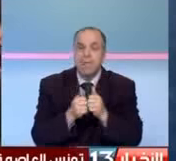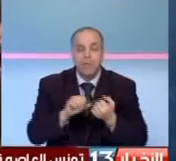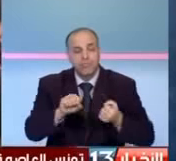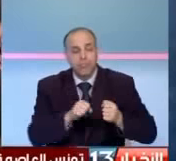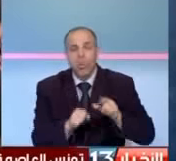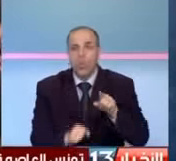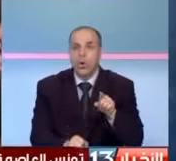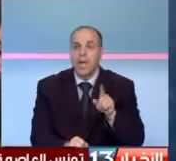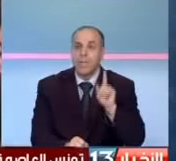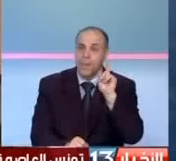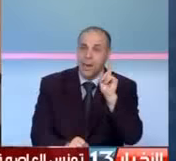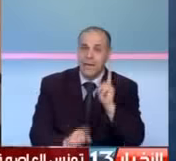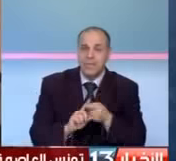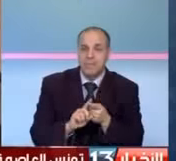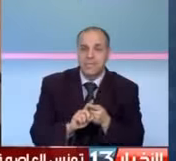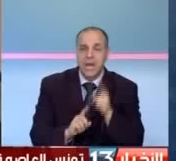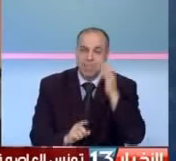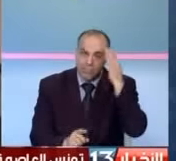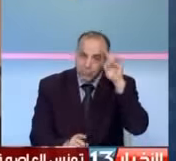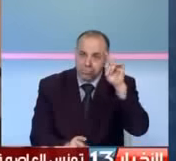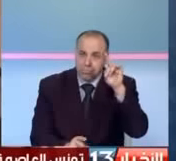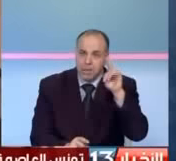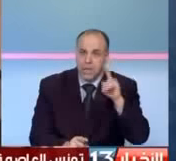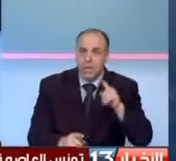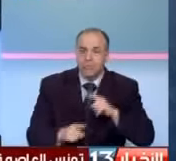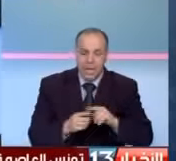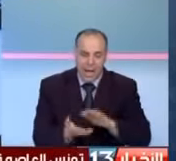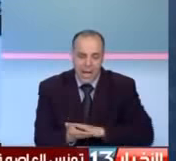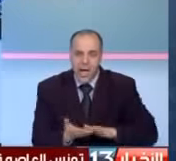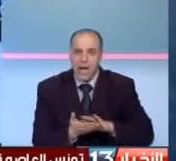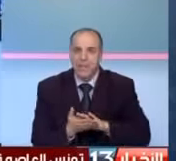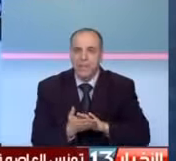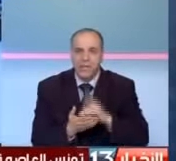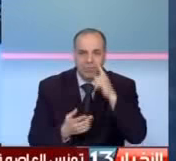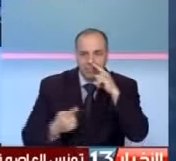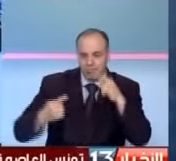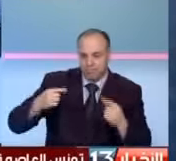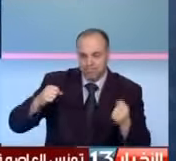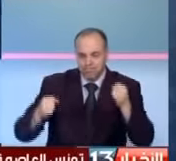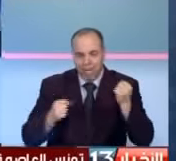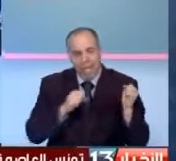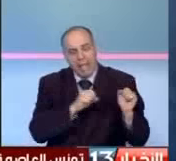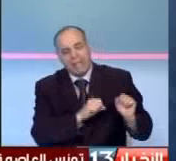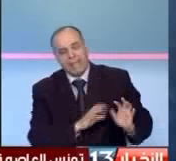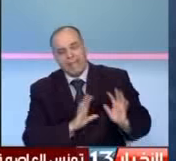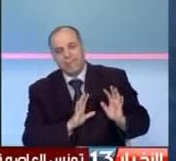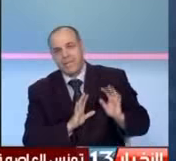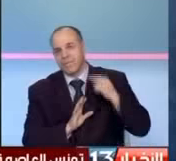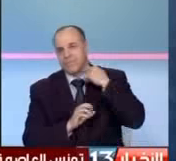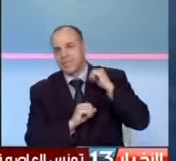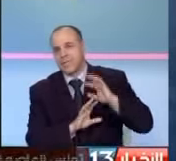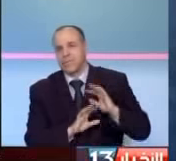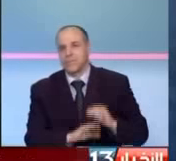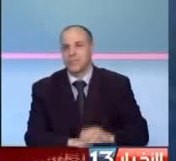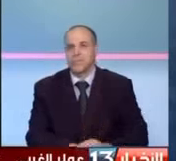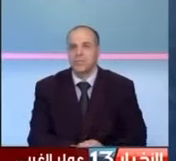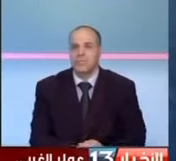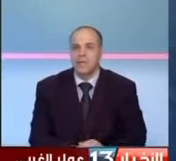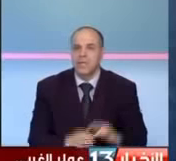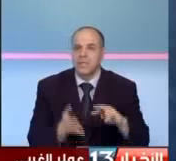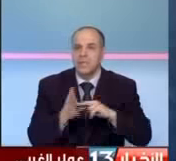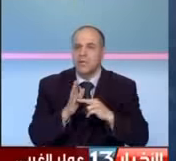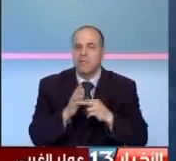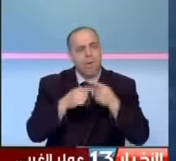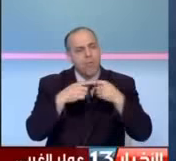القتاليه، خاصه وانها تعتمد على الاشتباك الارضي بهدف اجبار الخصم على الاستسلام. الماما اللي هو فنون